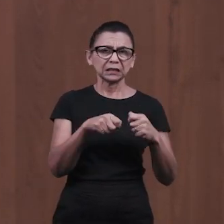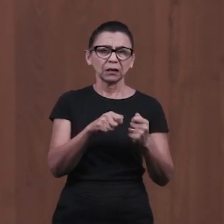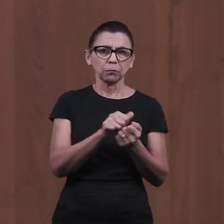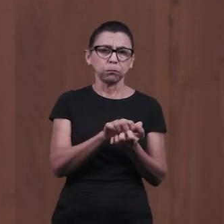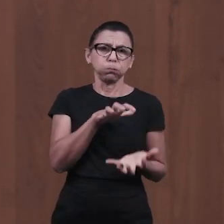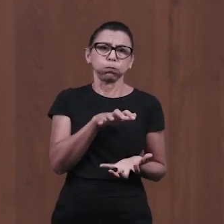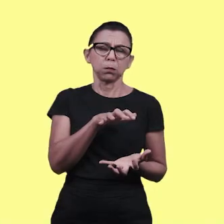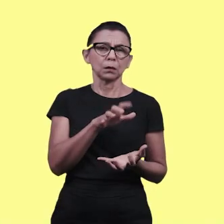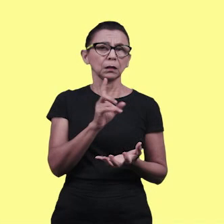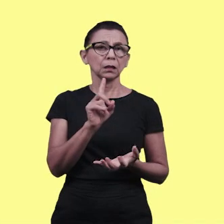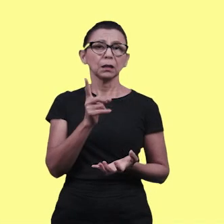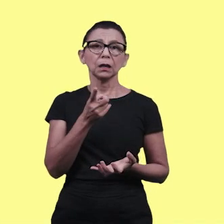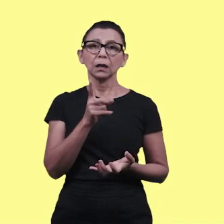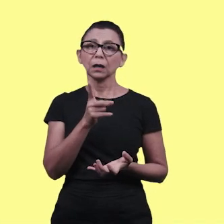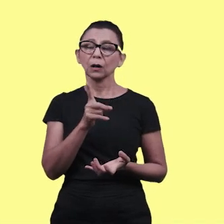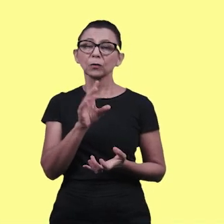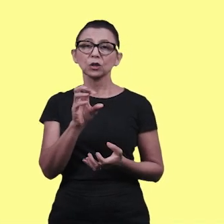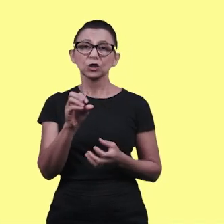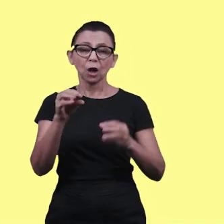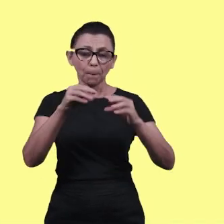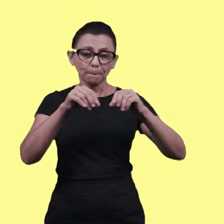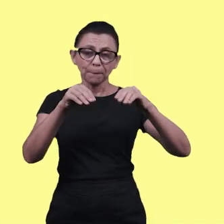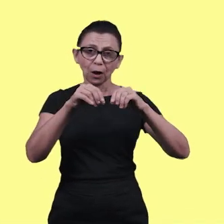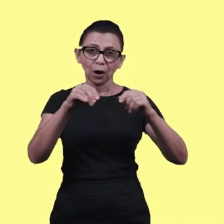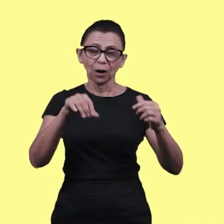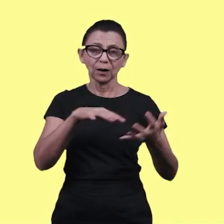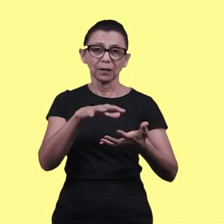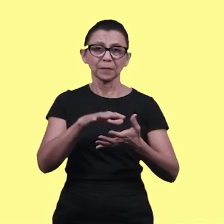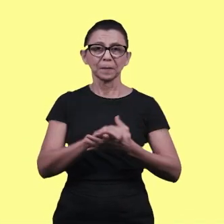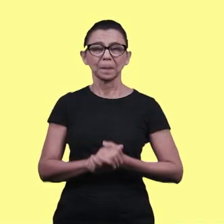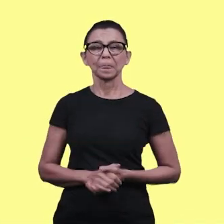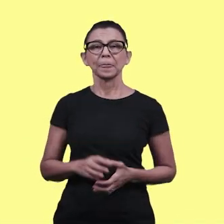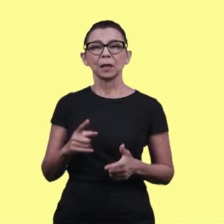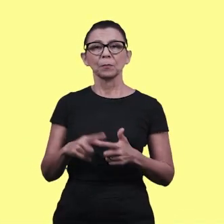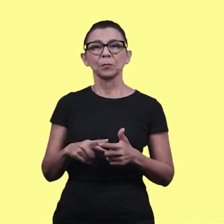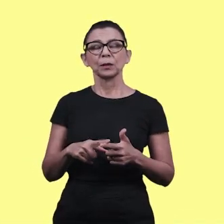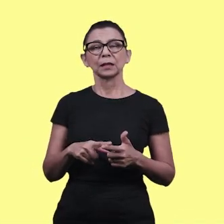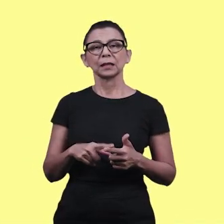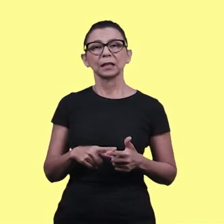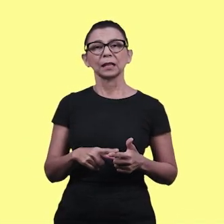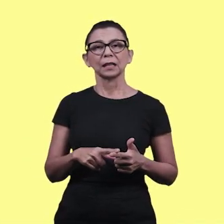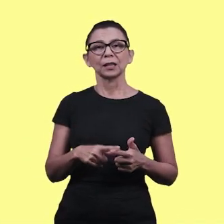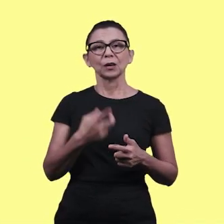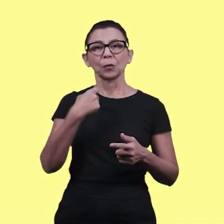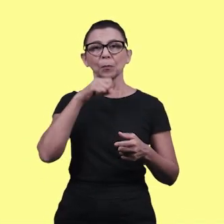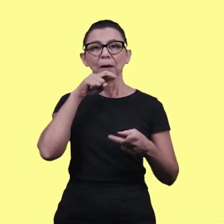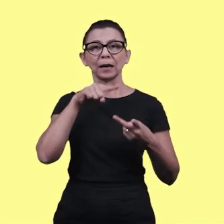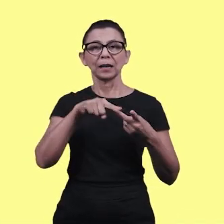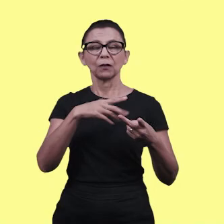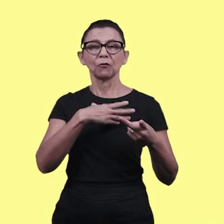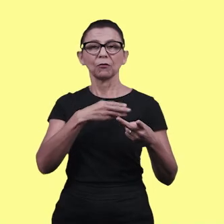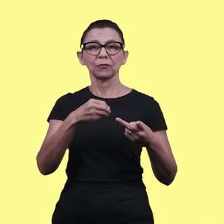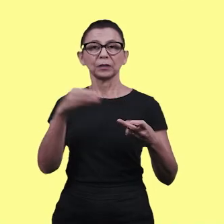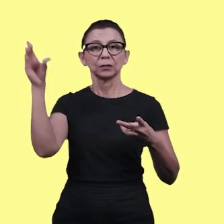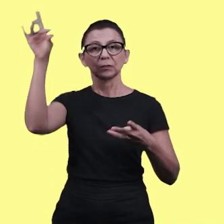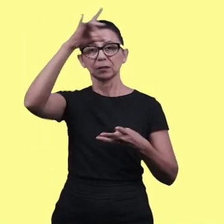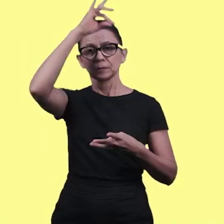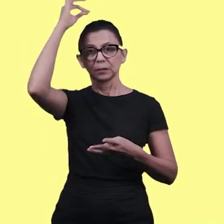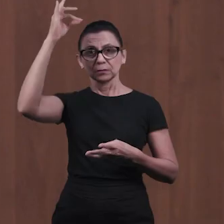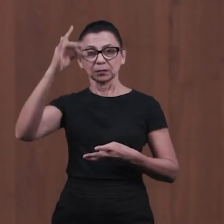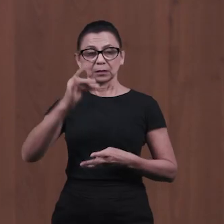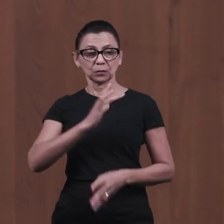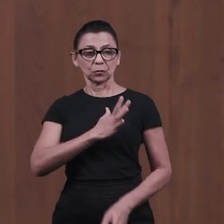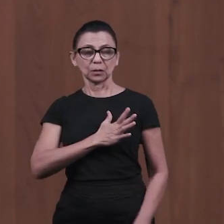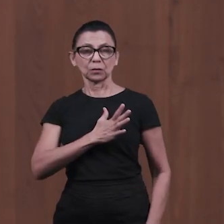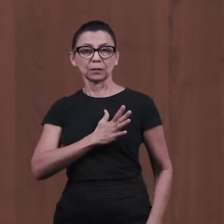nous recevons du Père, du Fils et du Saint-Esprit, c'est ce qui fait du bien, qui fortifie notre cœur et toute